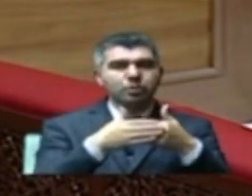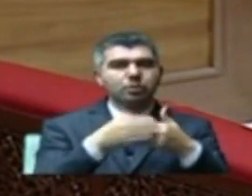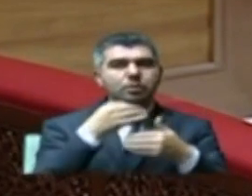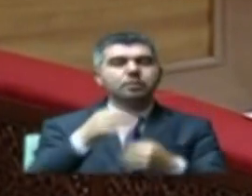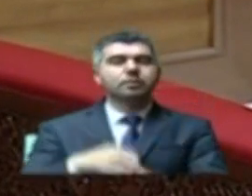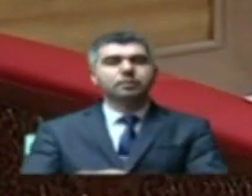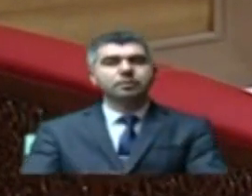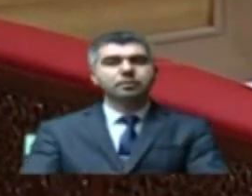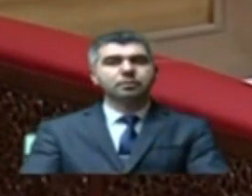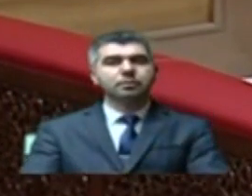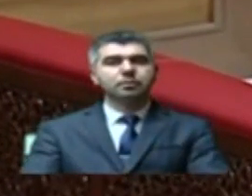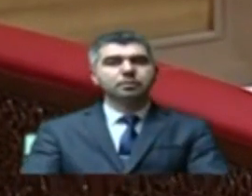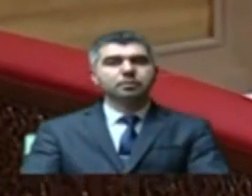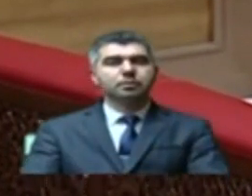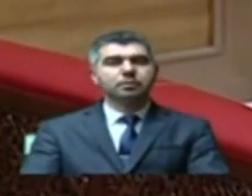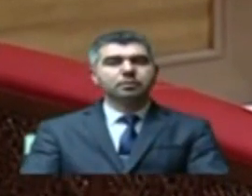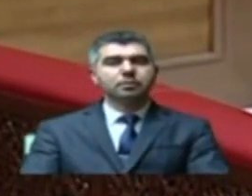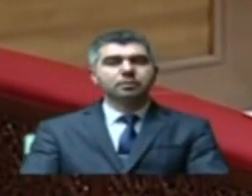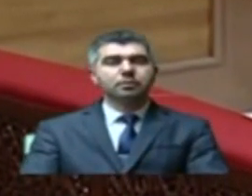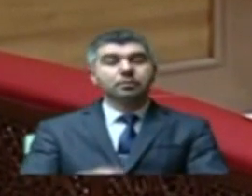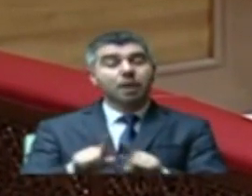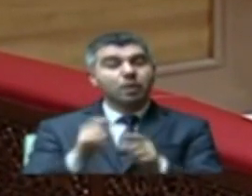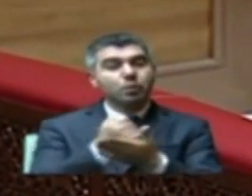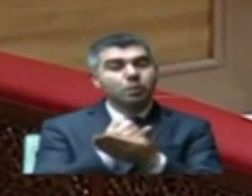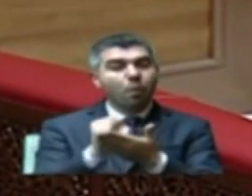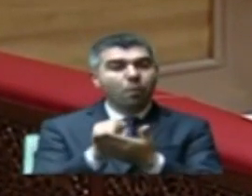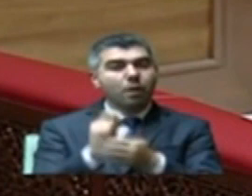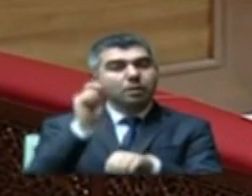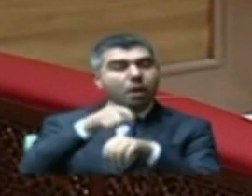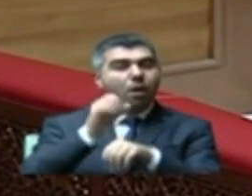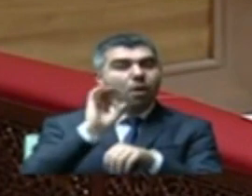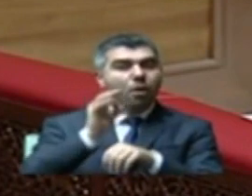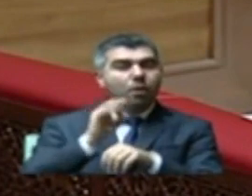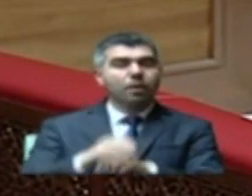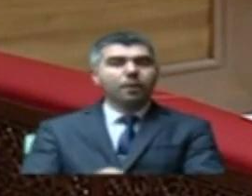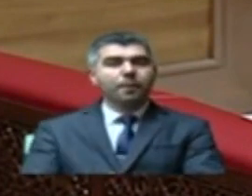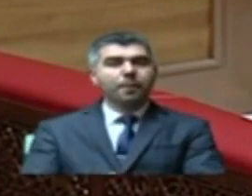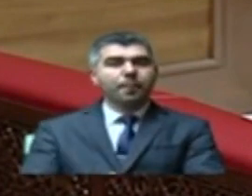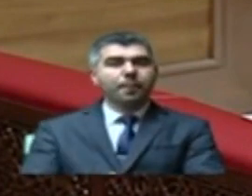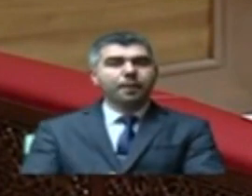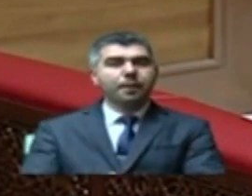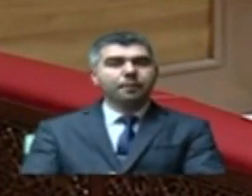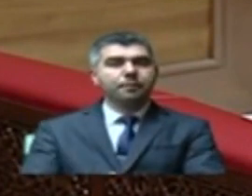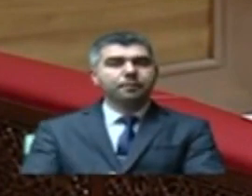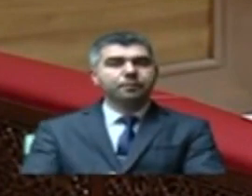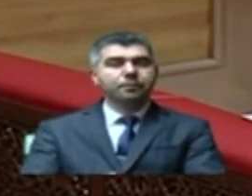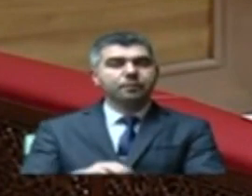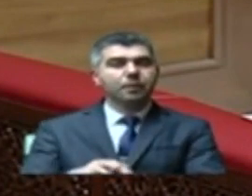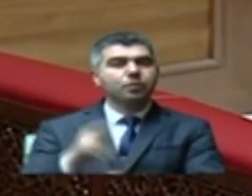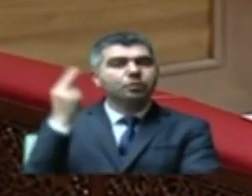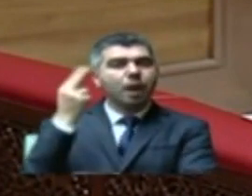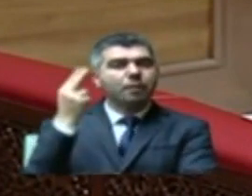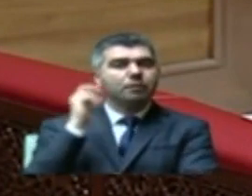المعلمة، لماذا حذف الصناعة التقليدية من أعضاء غرف الصناعة التقليدية من